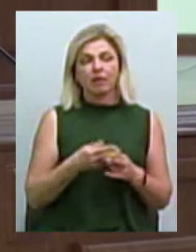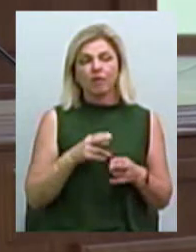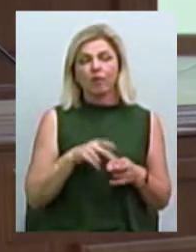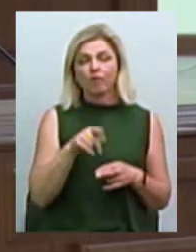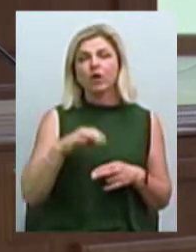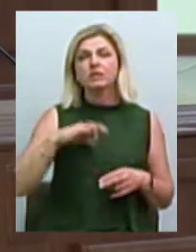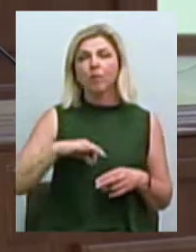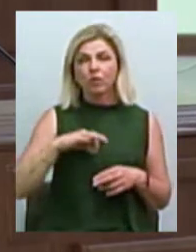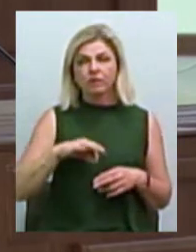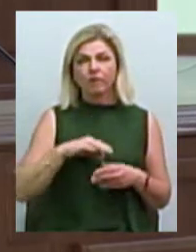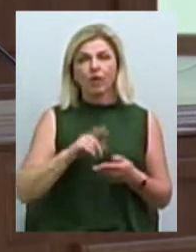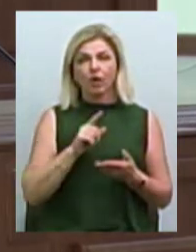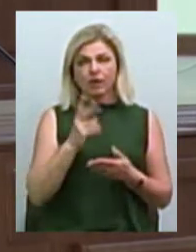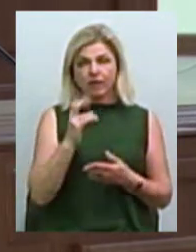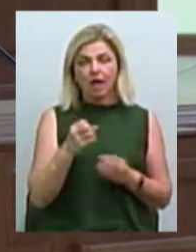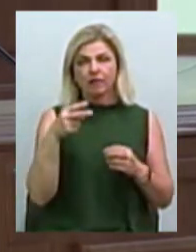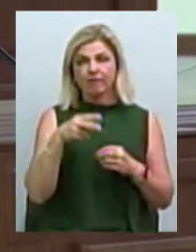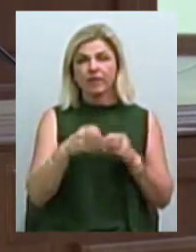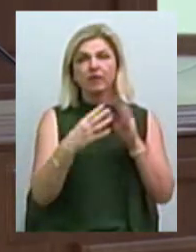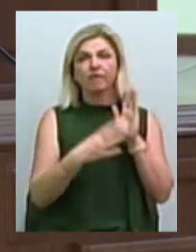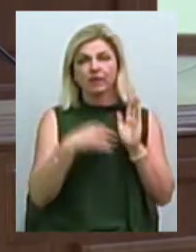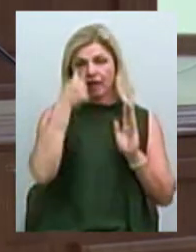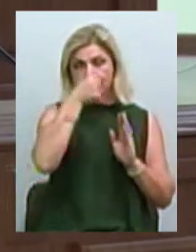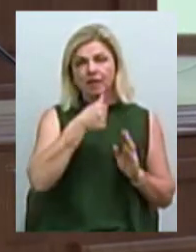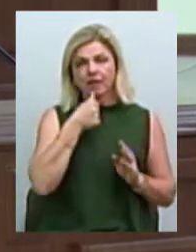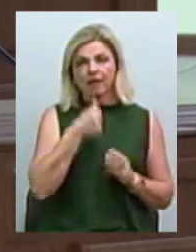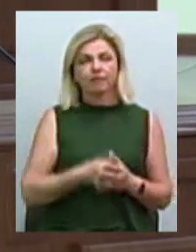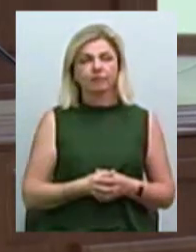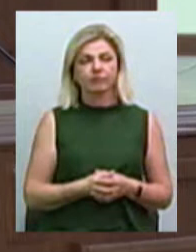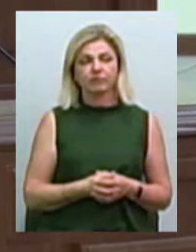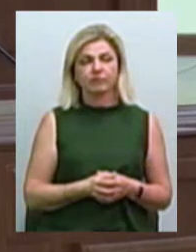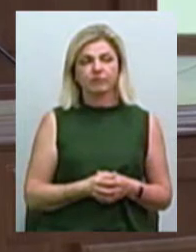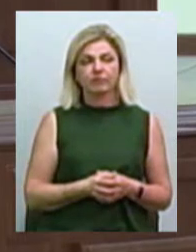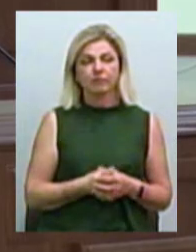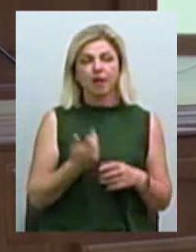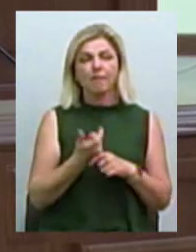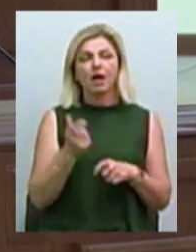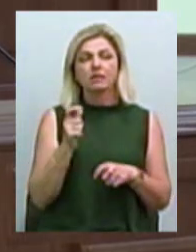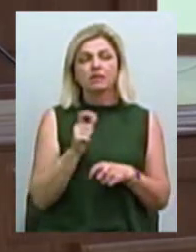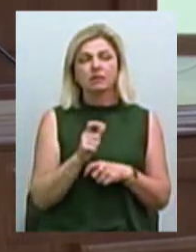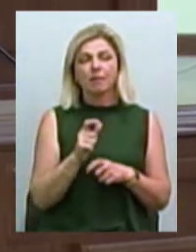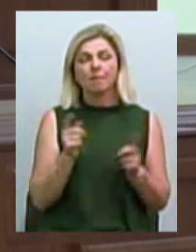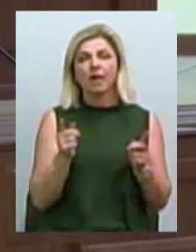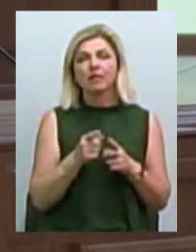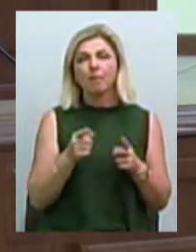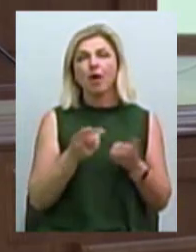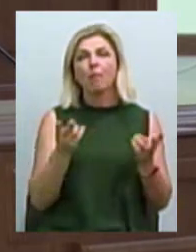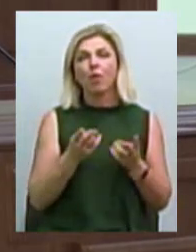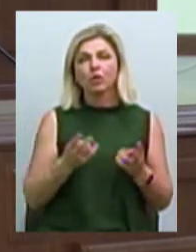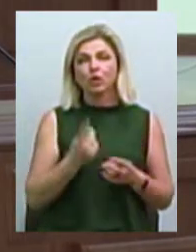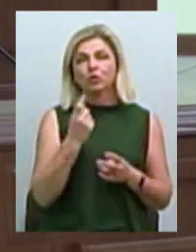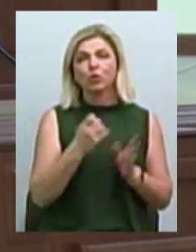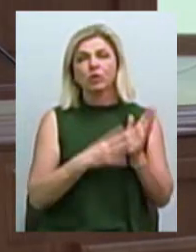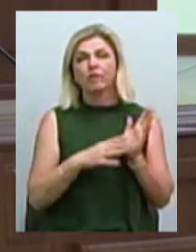експлуатаційному утриманню на 2019 рік з максимальної, тобто мінімальної потреби